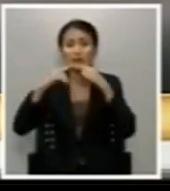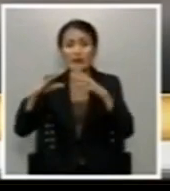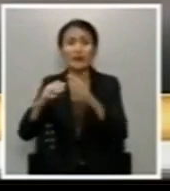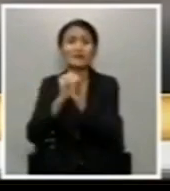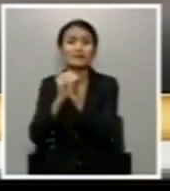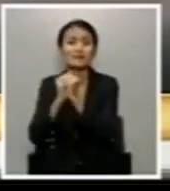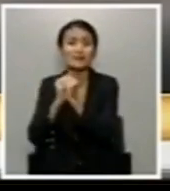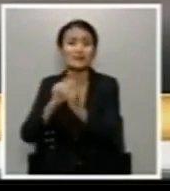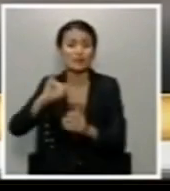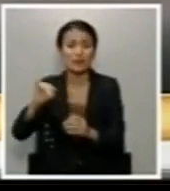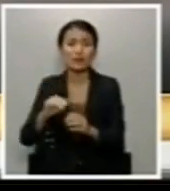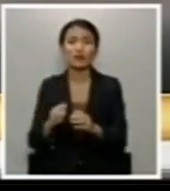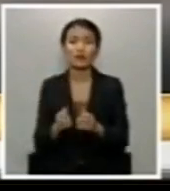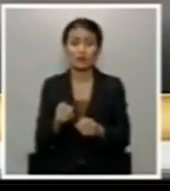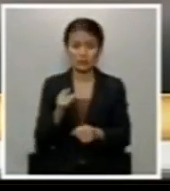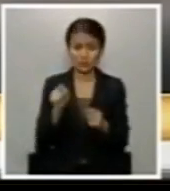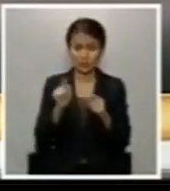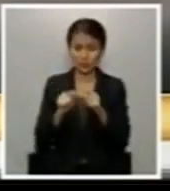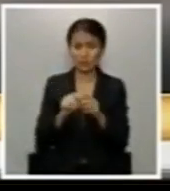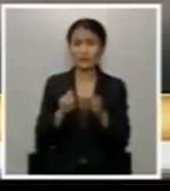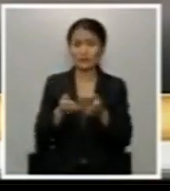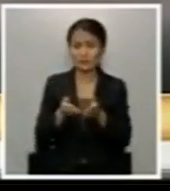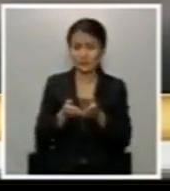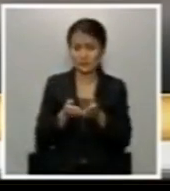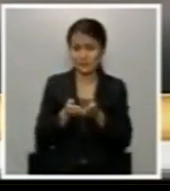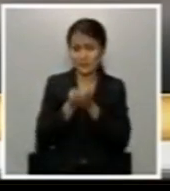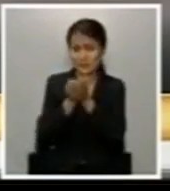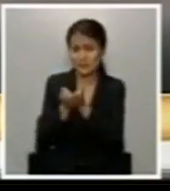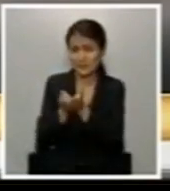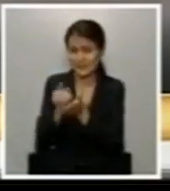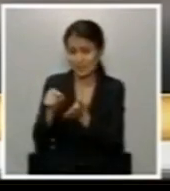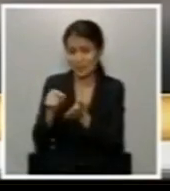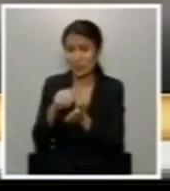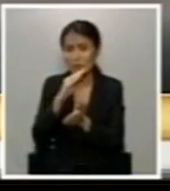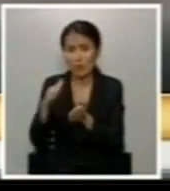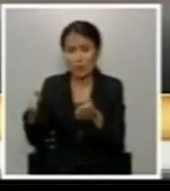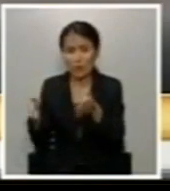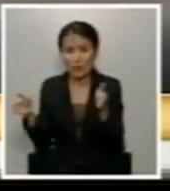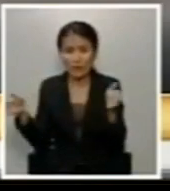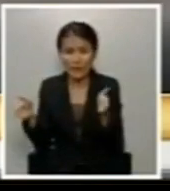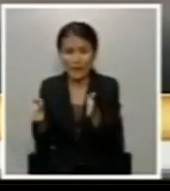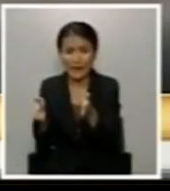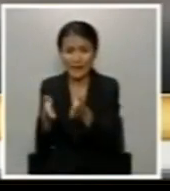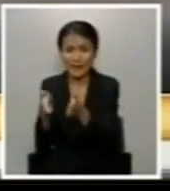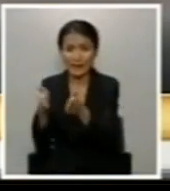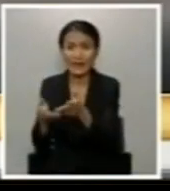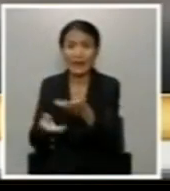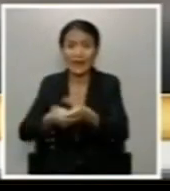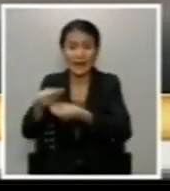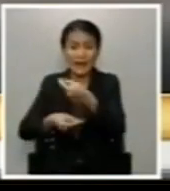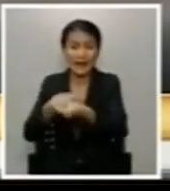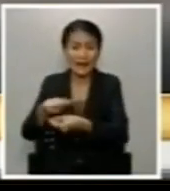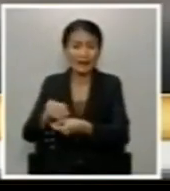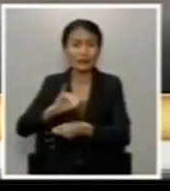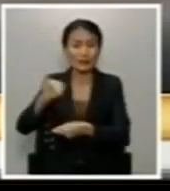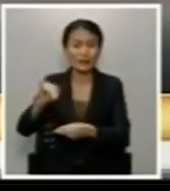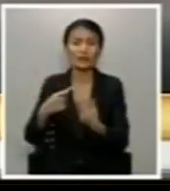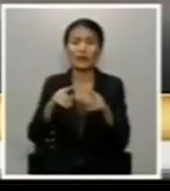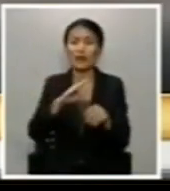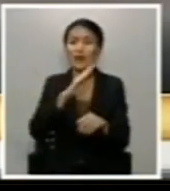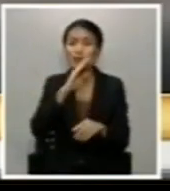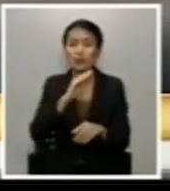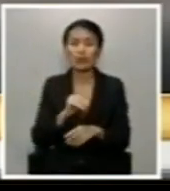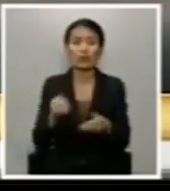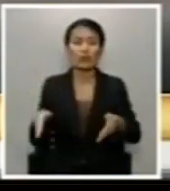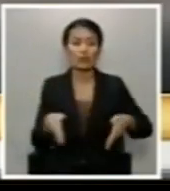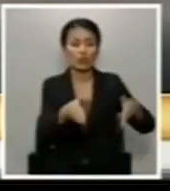แคบเนี่ยค่ะค้าขาย1ใน3ของโลกถ้าเราขุดคลองไทยแล้วเราจะเกิดปัญหาให้คลองไทยนี้กลายเป็